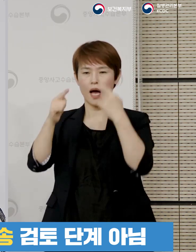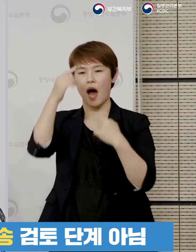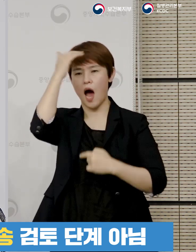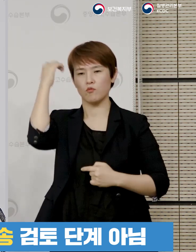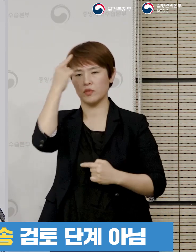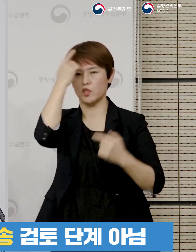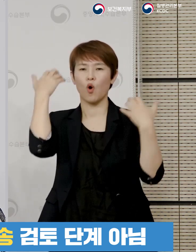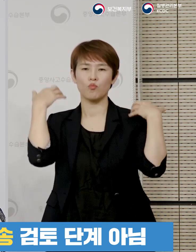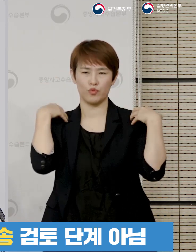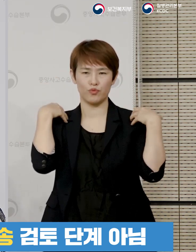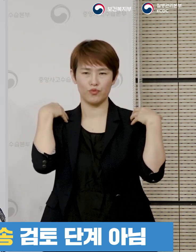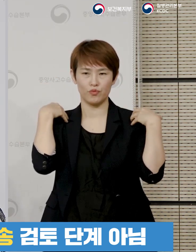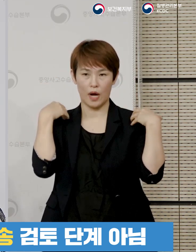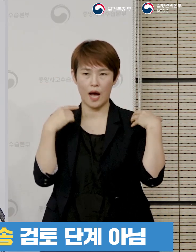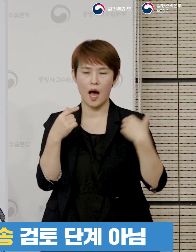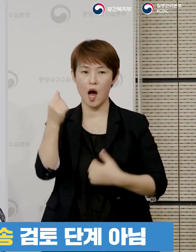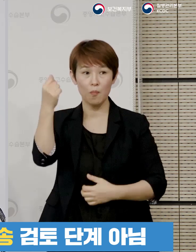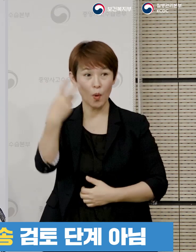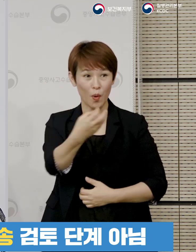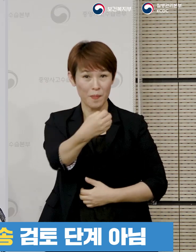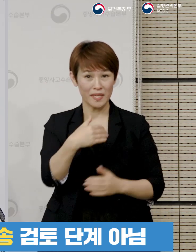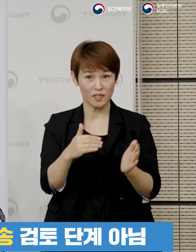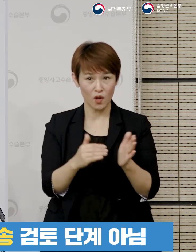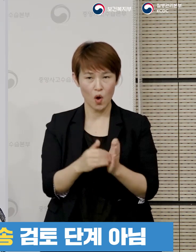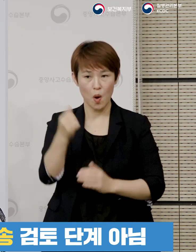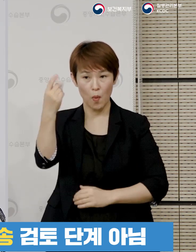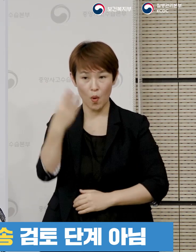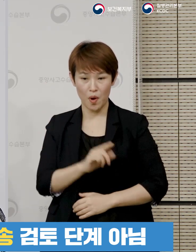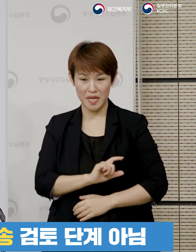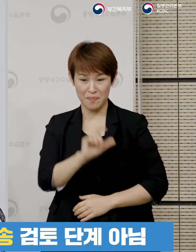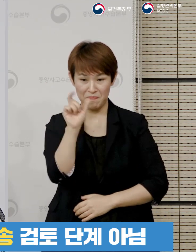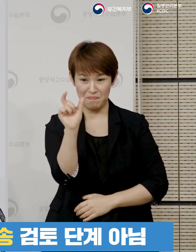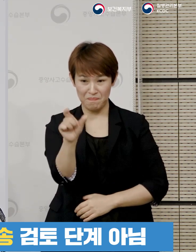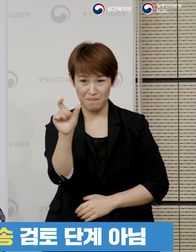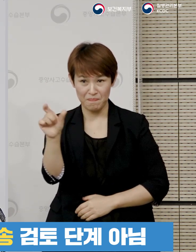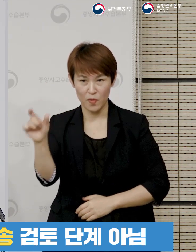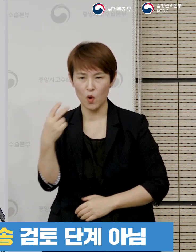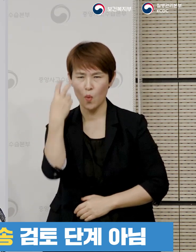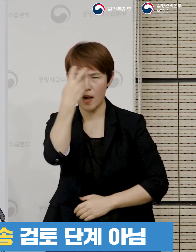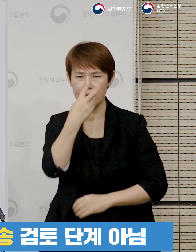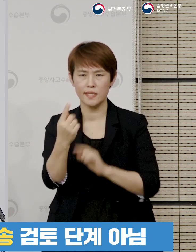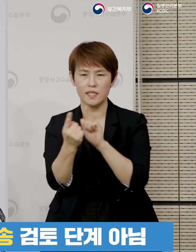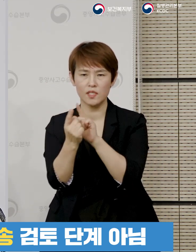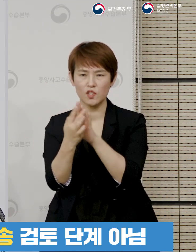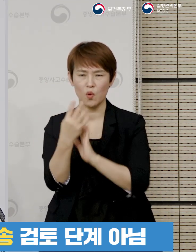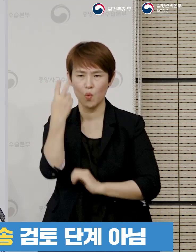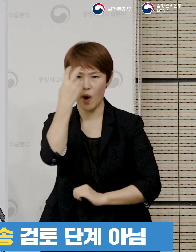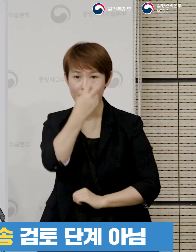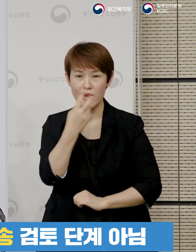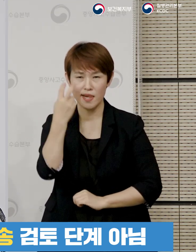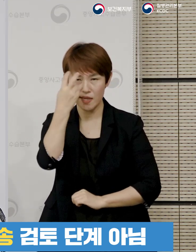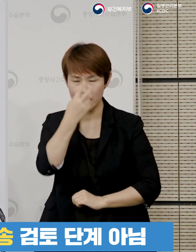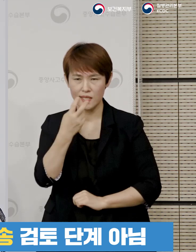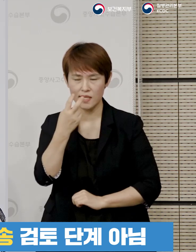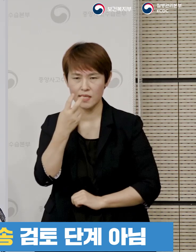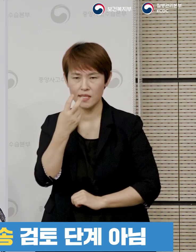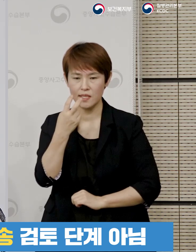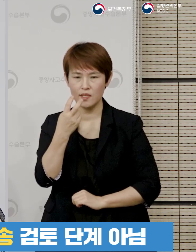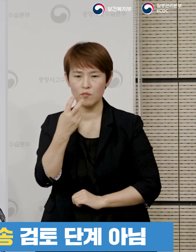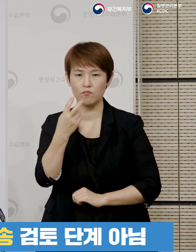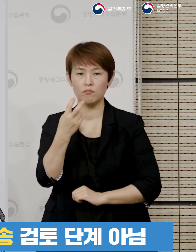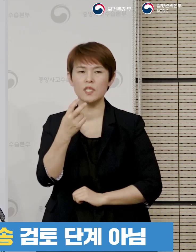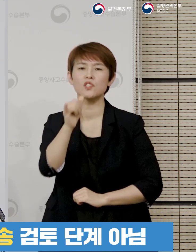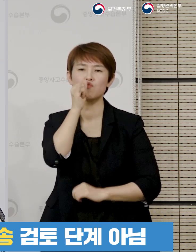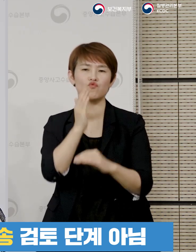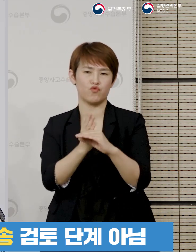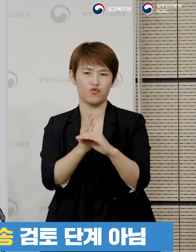정부가 방역 당국이 아까 넘버링을 얘기하셨는데 번호를 부여해서 관리를 직접 방역 당국 또는